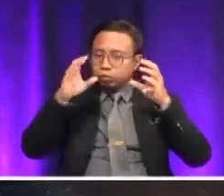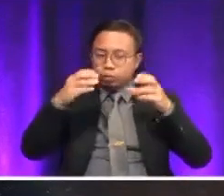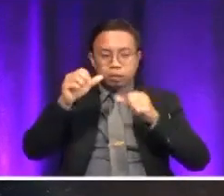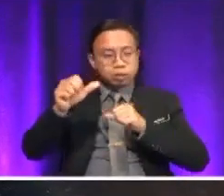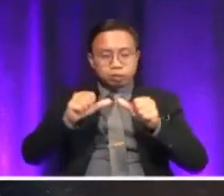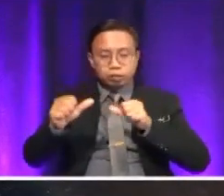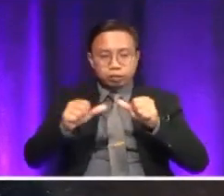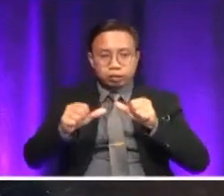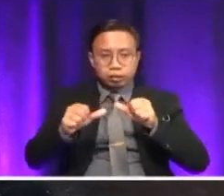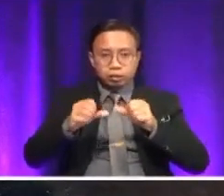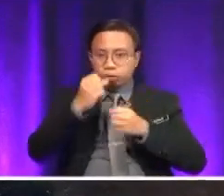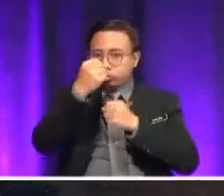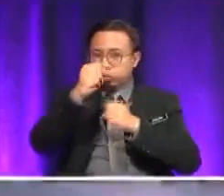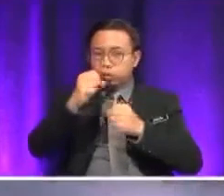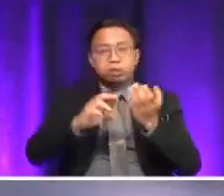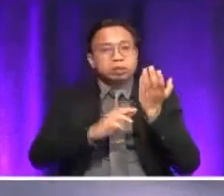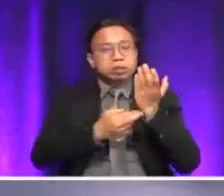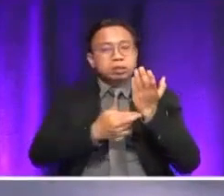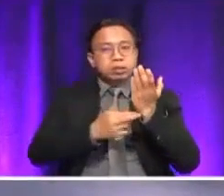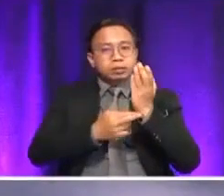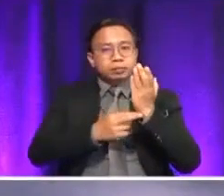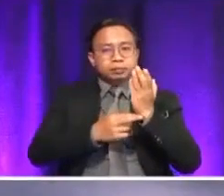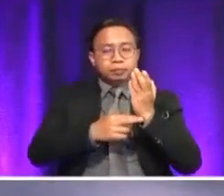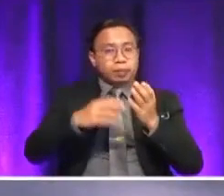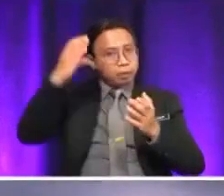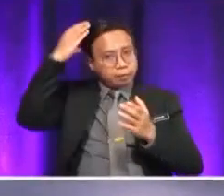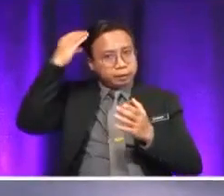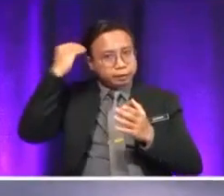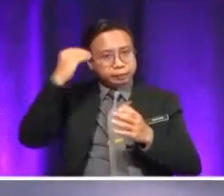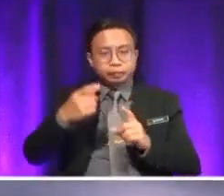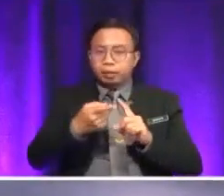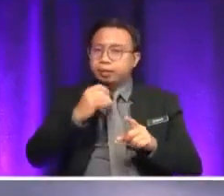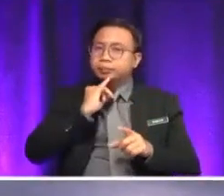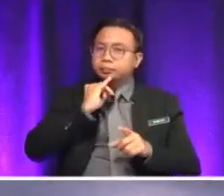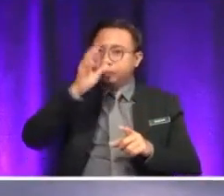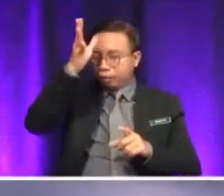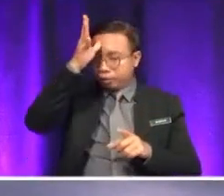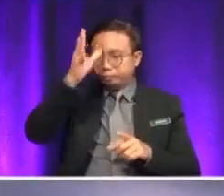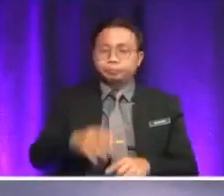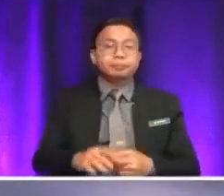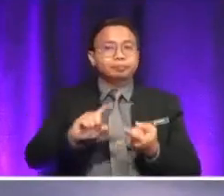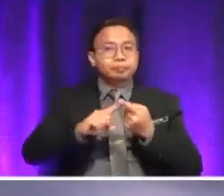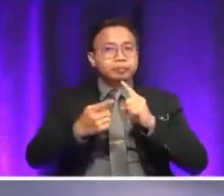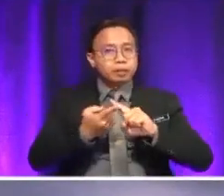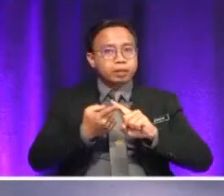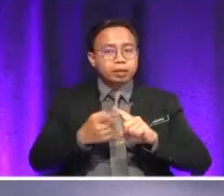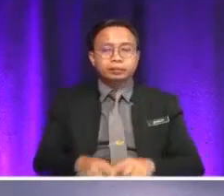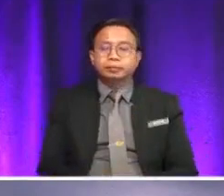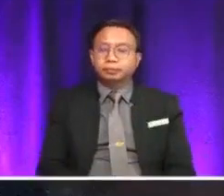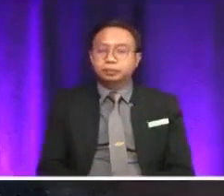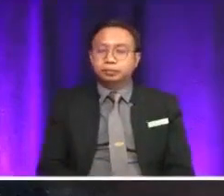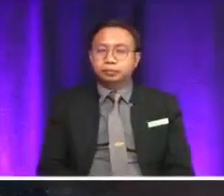sukan, mendapatkan rawatan pakar, apa lagi yang mungkin daripada ibu bapa ataupun kawan-kawan atau macam mana